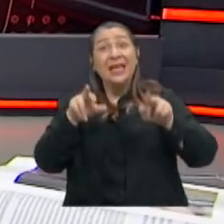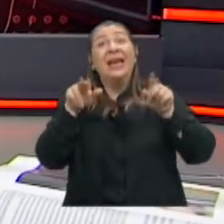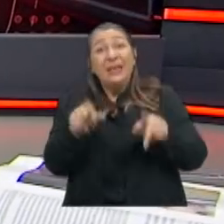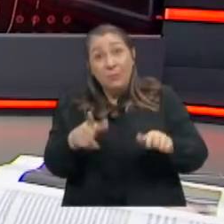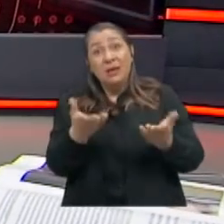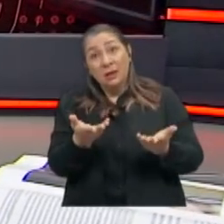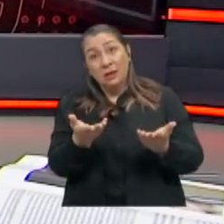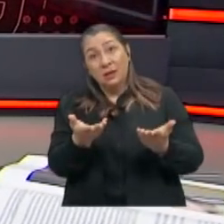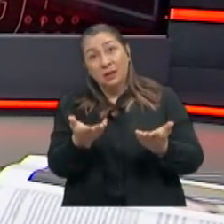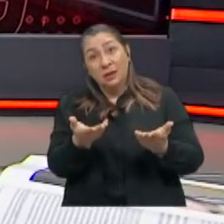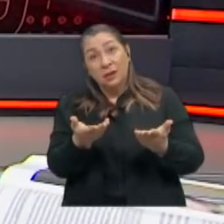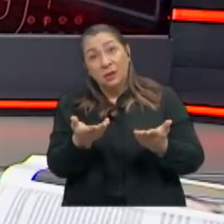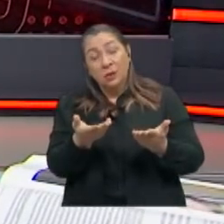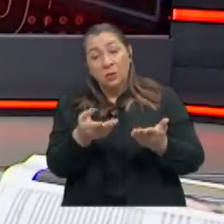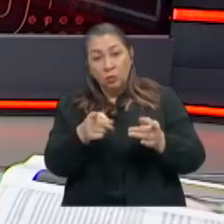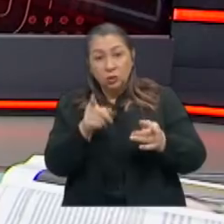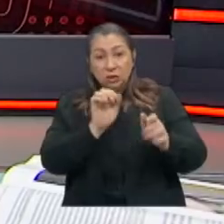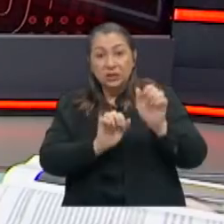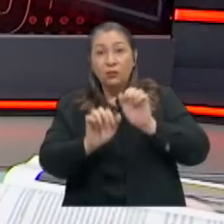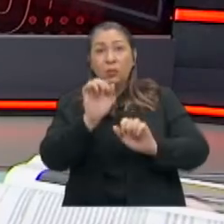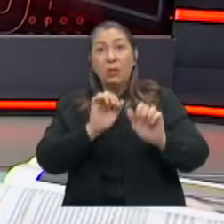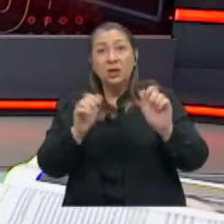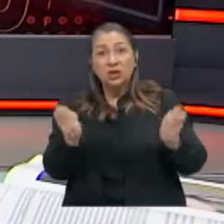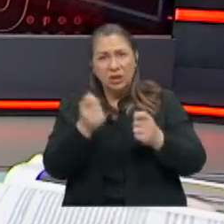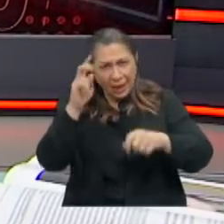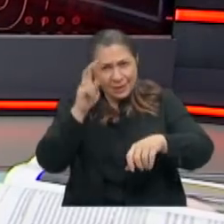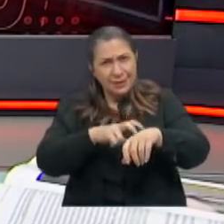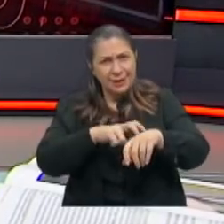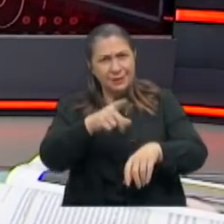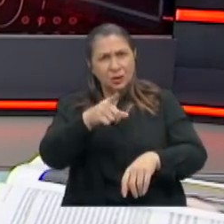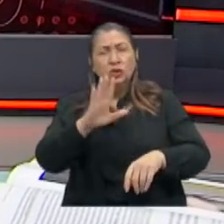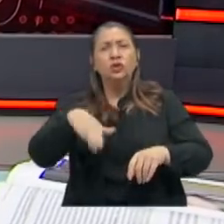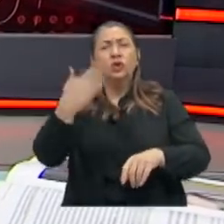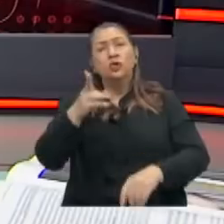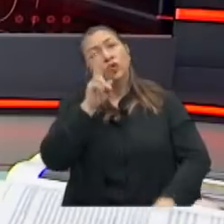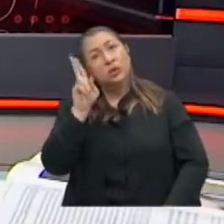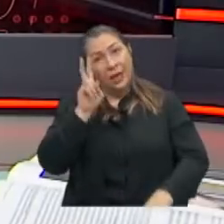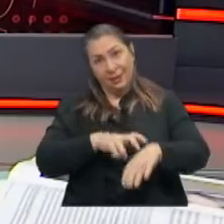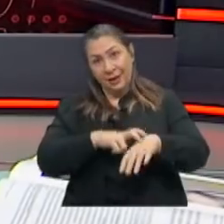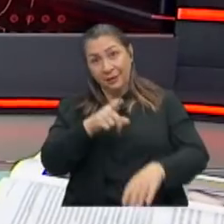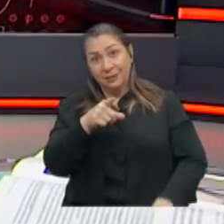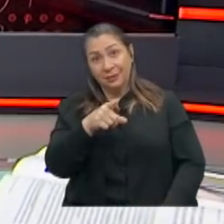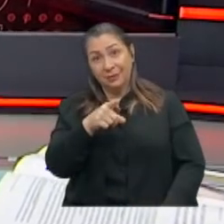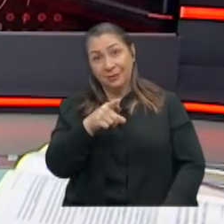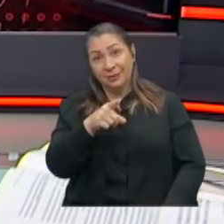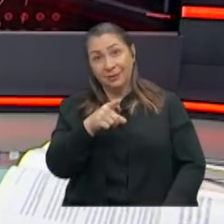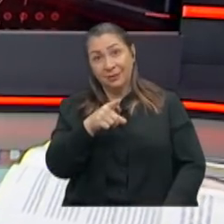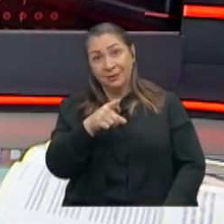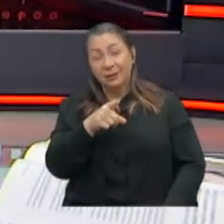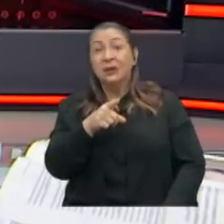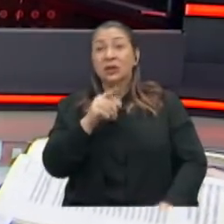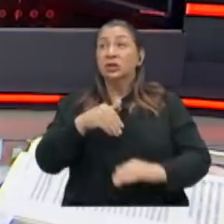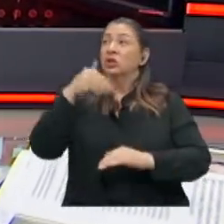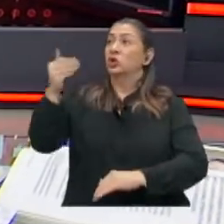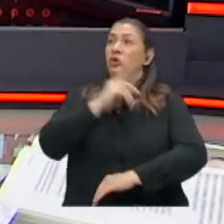şekilde durumu savunmaya kalkanlar olduğunu hatırlayın. Sonra da neticeyi hatırlayın. Şimdi